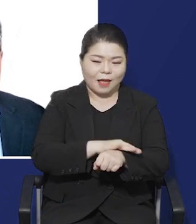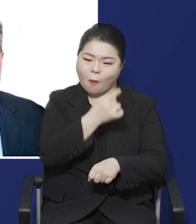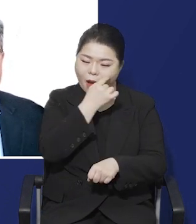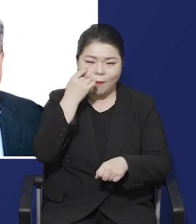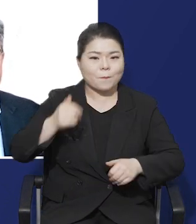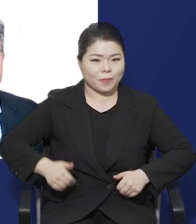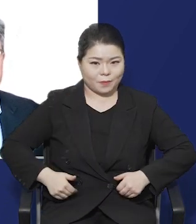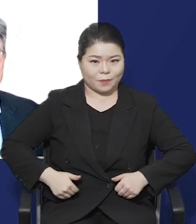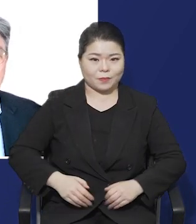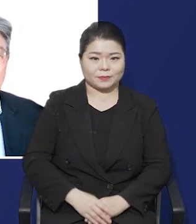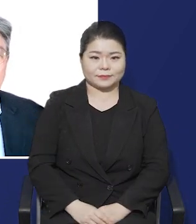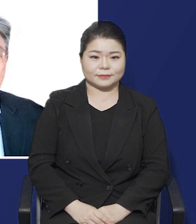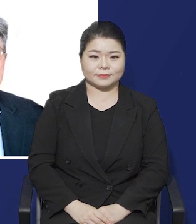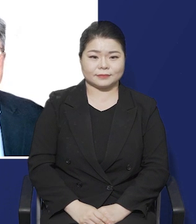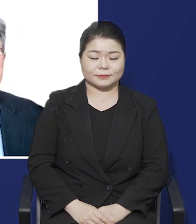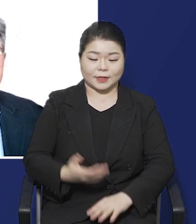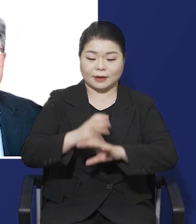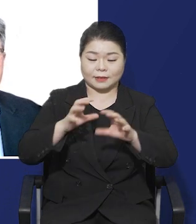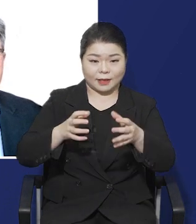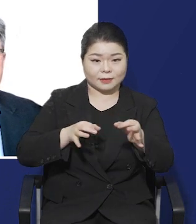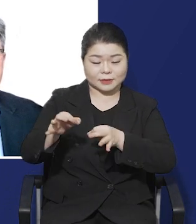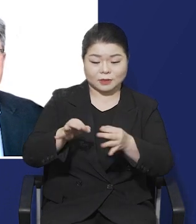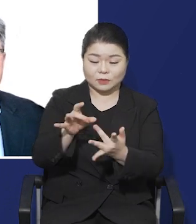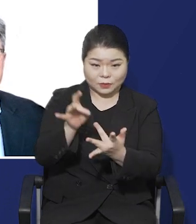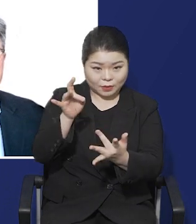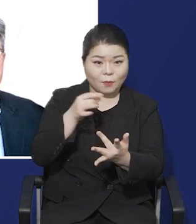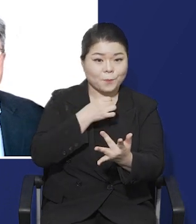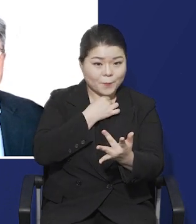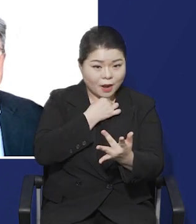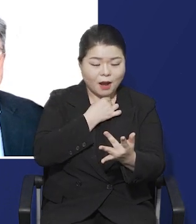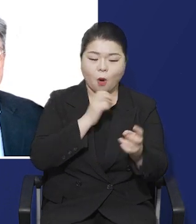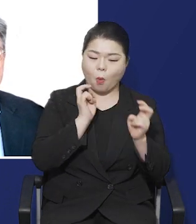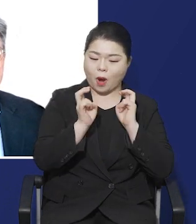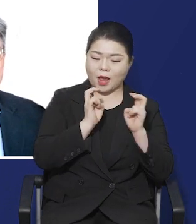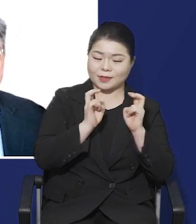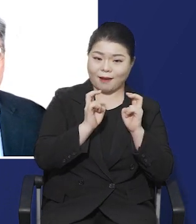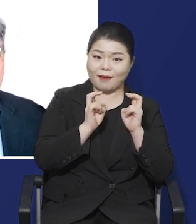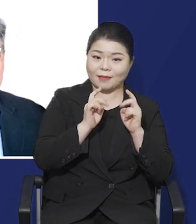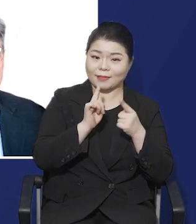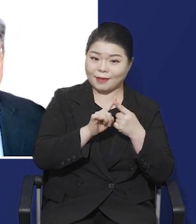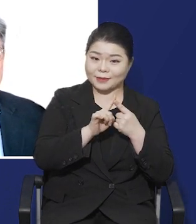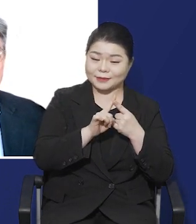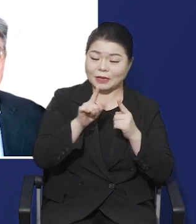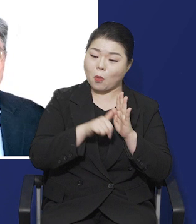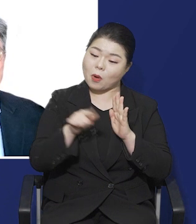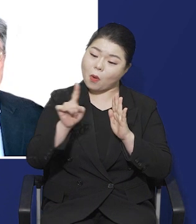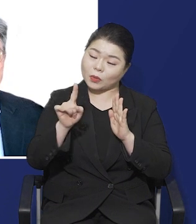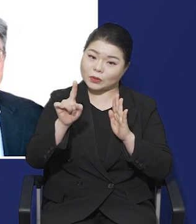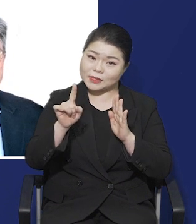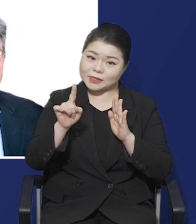됩니다. 이러한 해외 시장을 선택하기 위해서는 기업의 비즈니스 모델이 어떤지